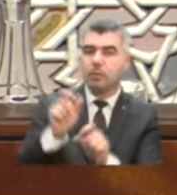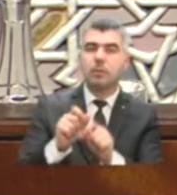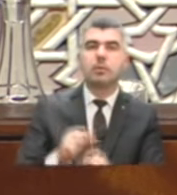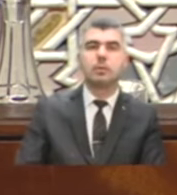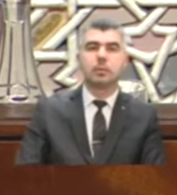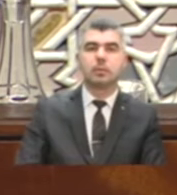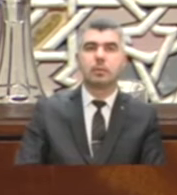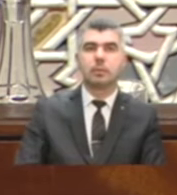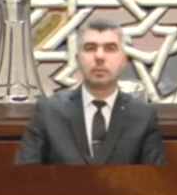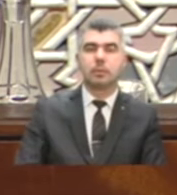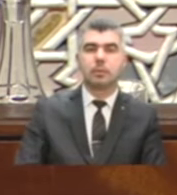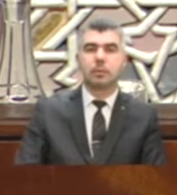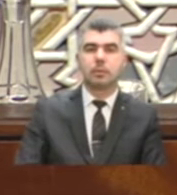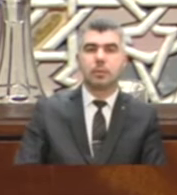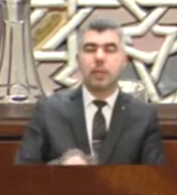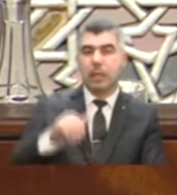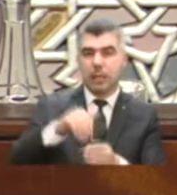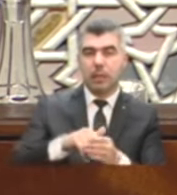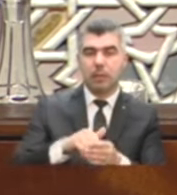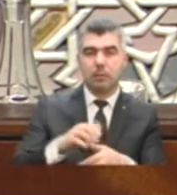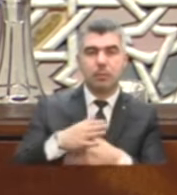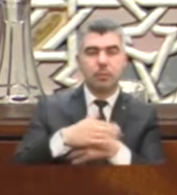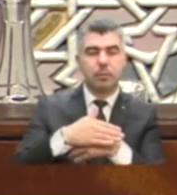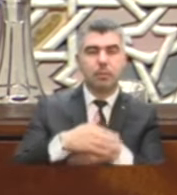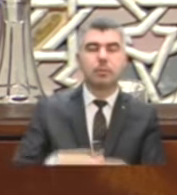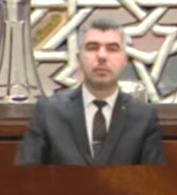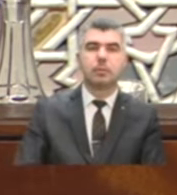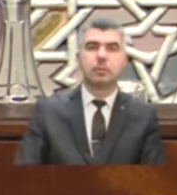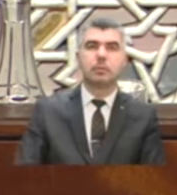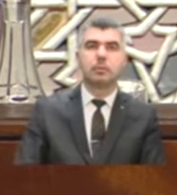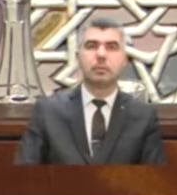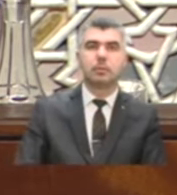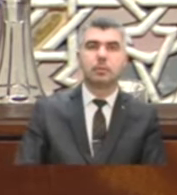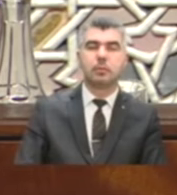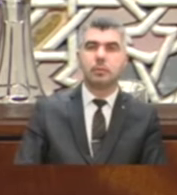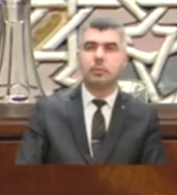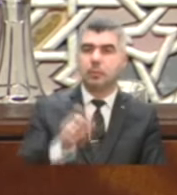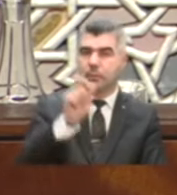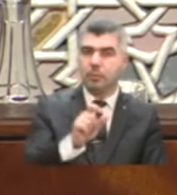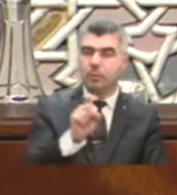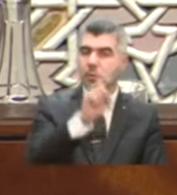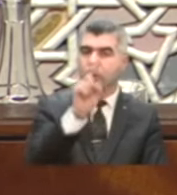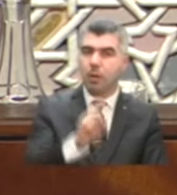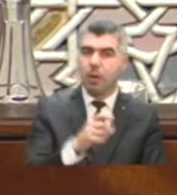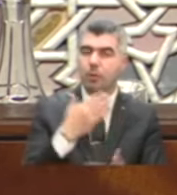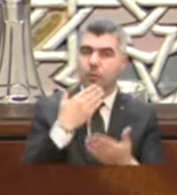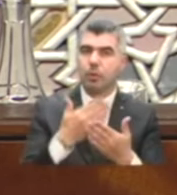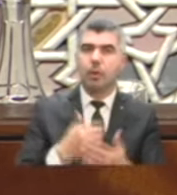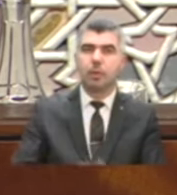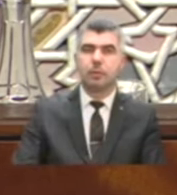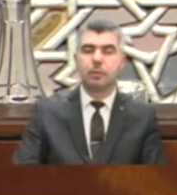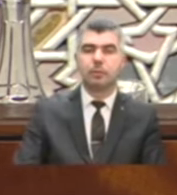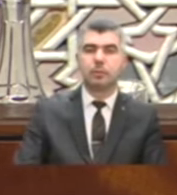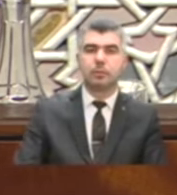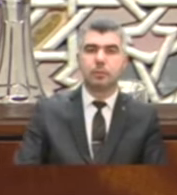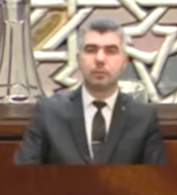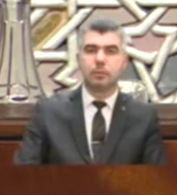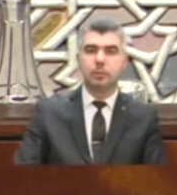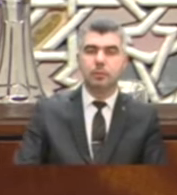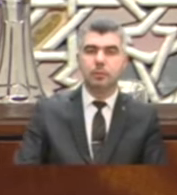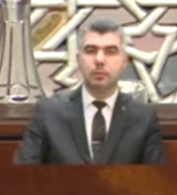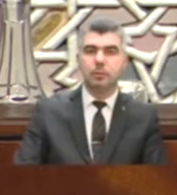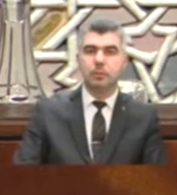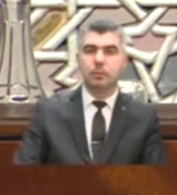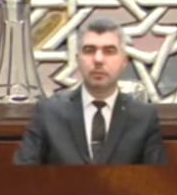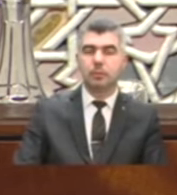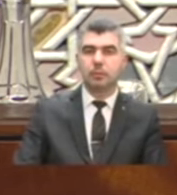النواب المحترمين من فريق التجمع الوطني للأحرار، فليتفضل أحد واضعي السؤال. مشكورة، تفضل